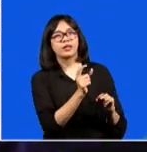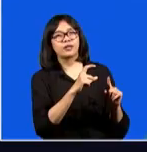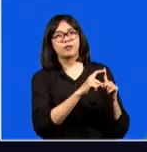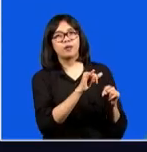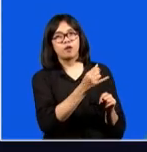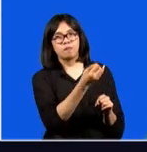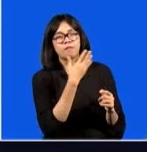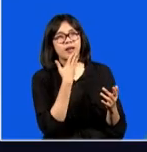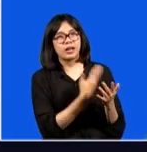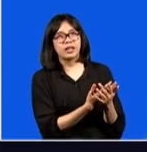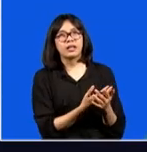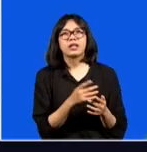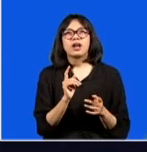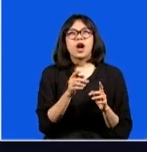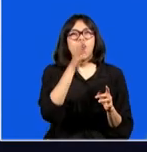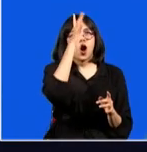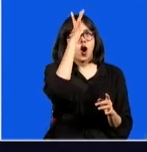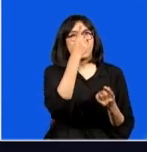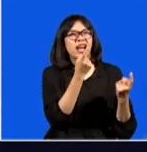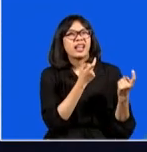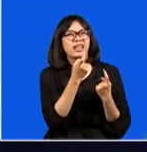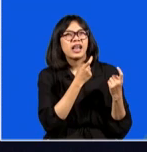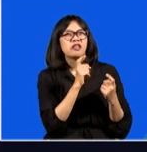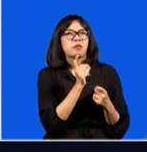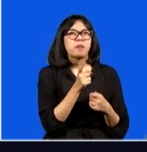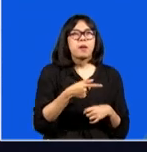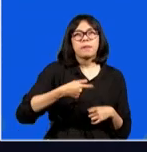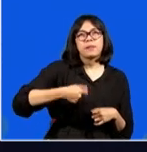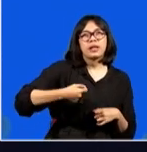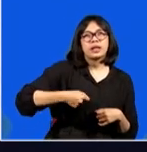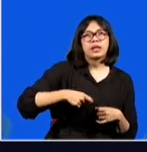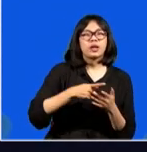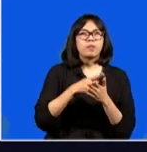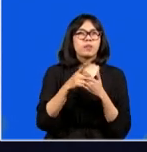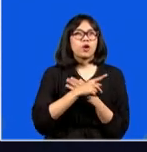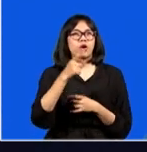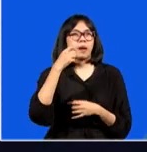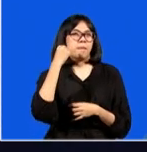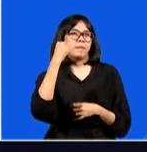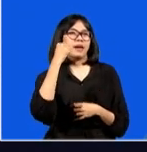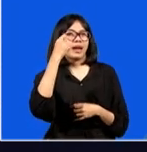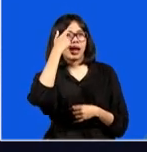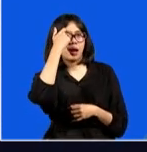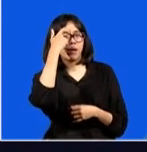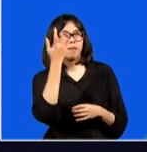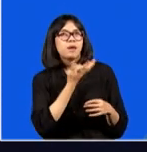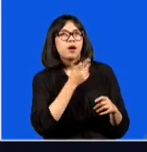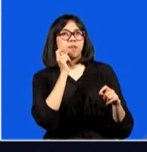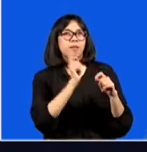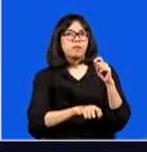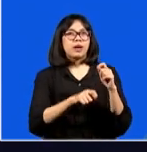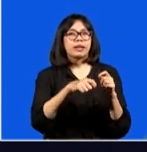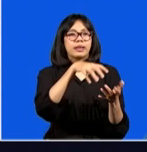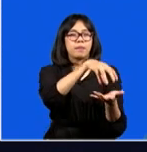banyak orang menanya Kenapa sih Kenapa Mas menteri dan kemerdekaan belajar ini penting banget untuk membuat Sekolah itu menyenangkan